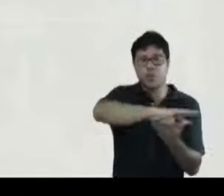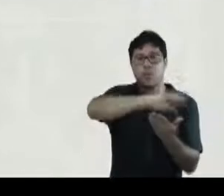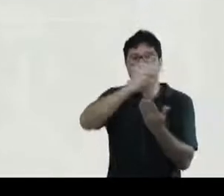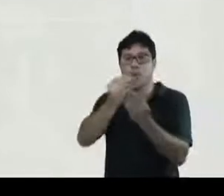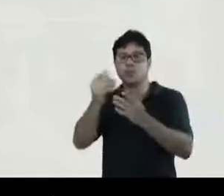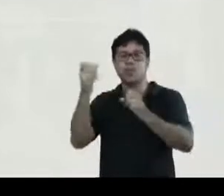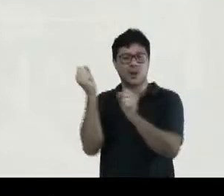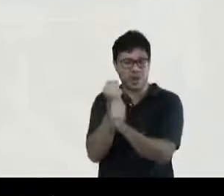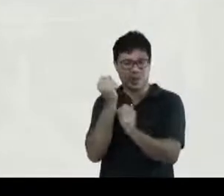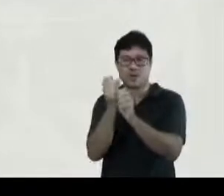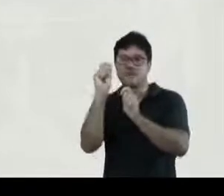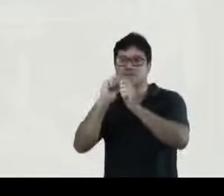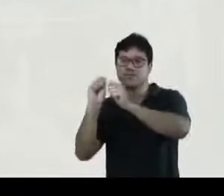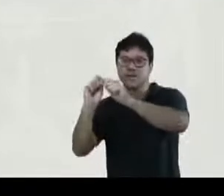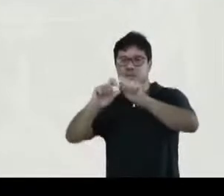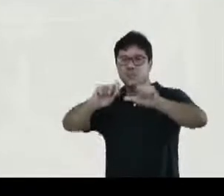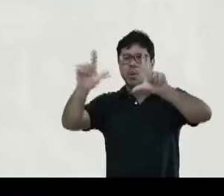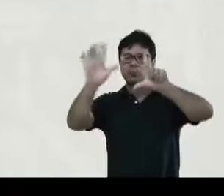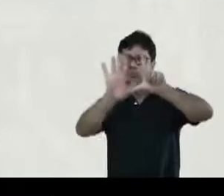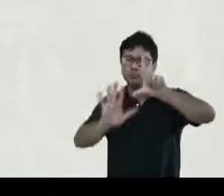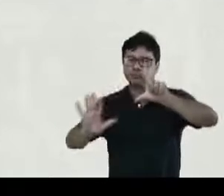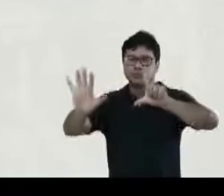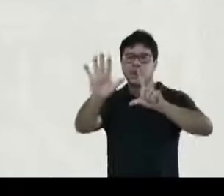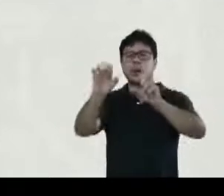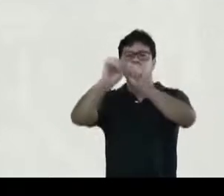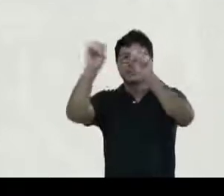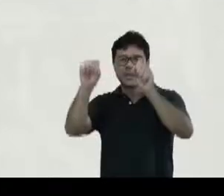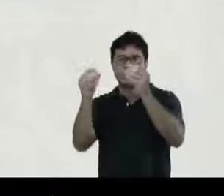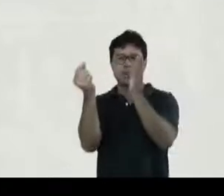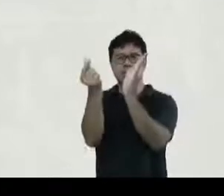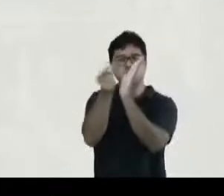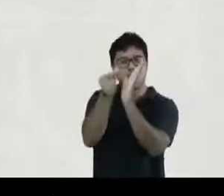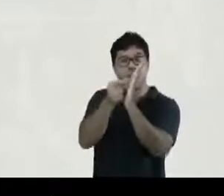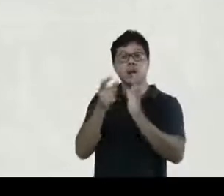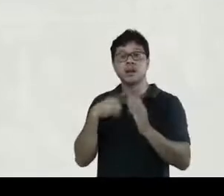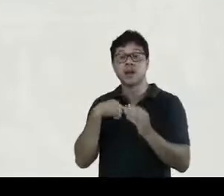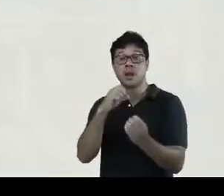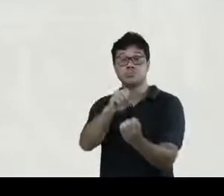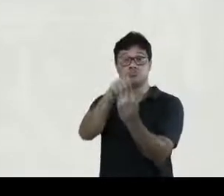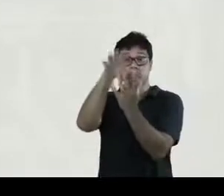IIIF präsentieren und annotierbar machen.